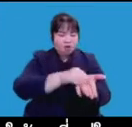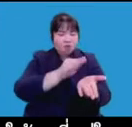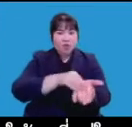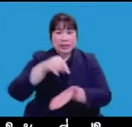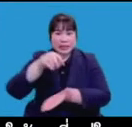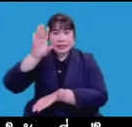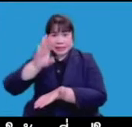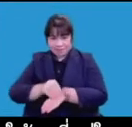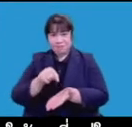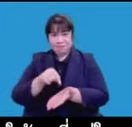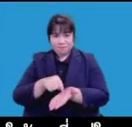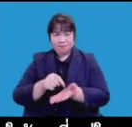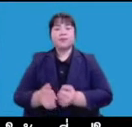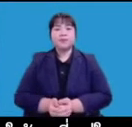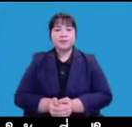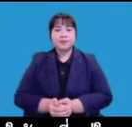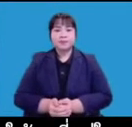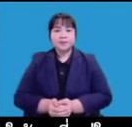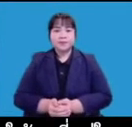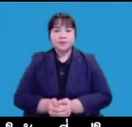แต่เริ่มต้นนะ